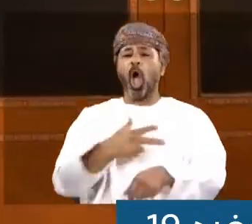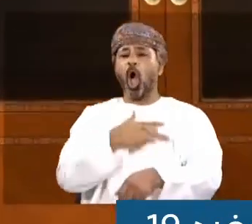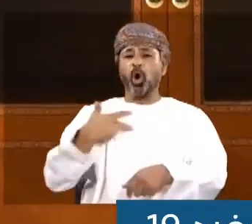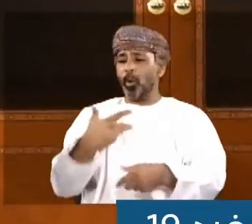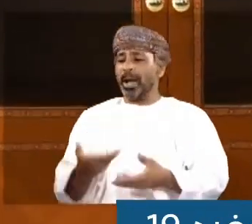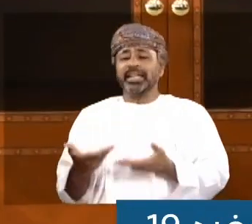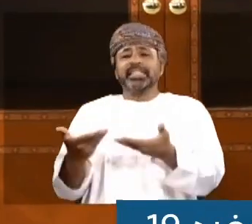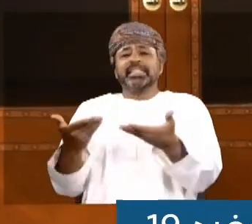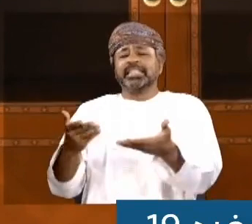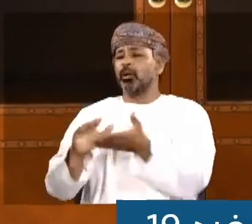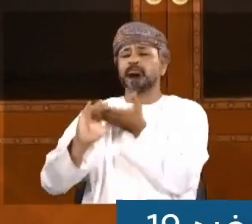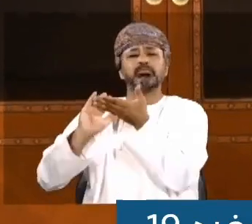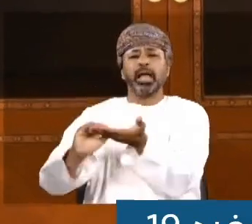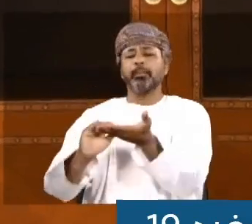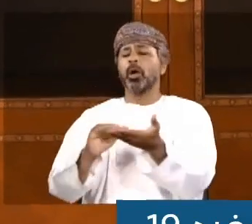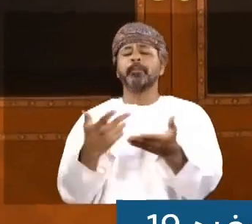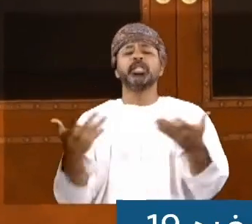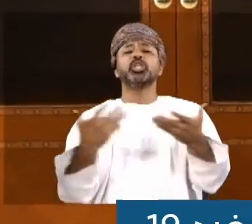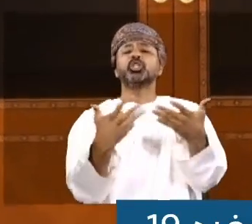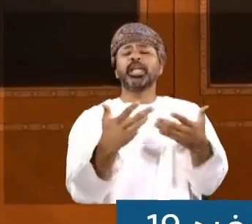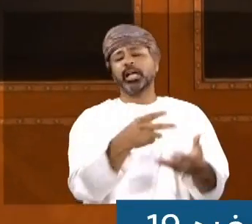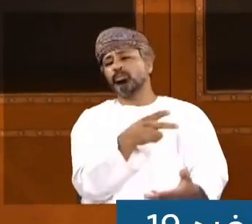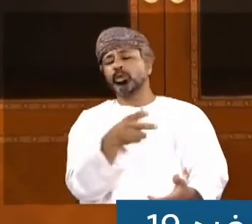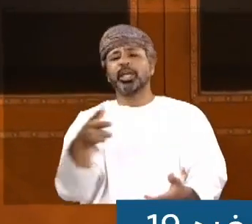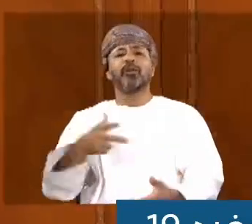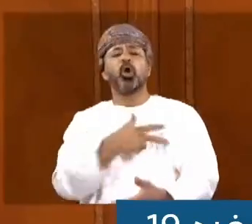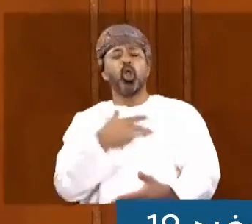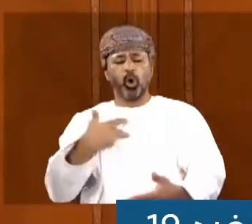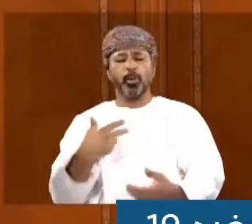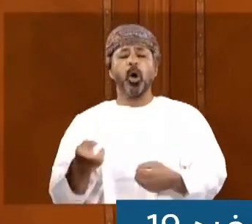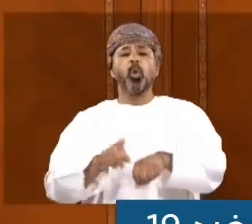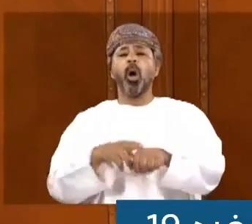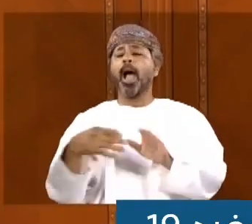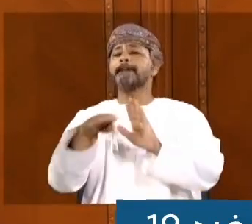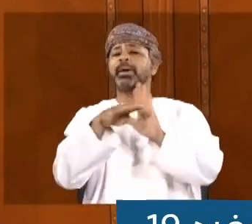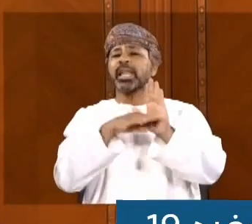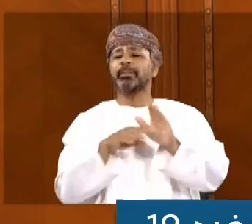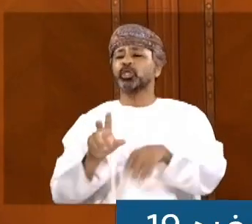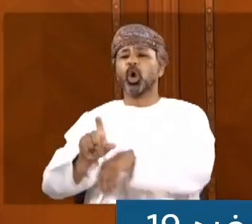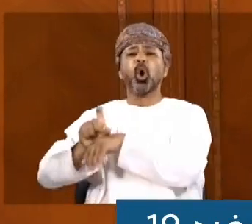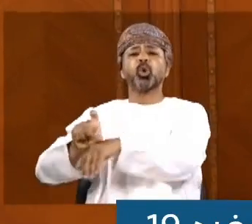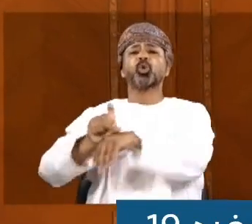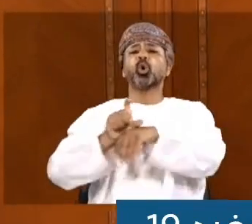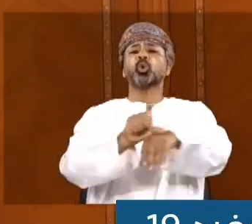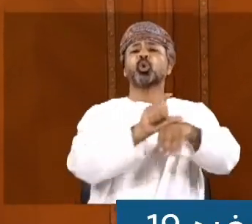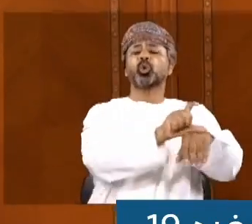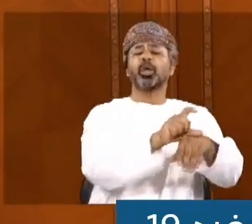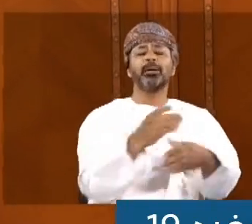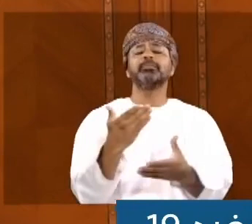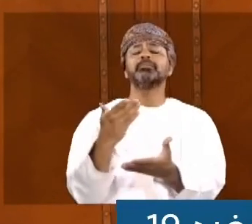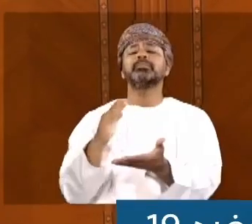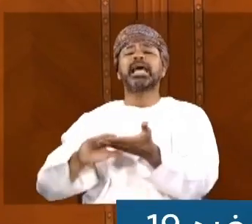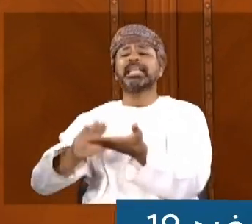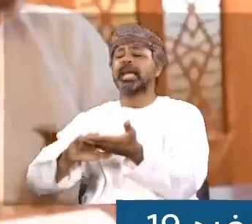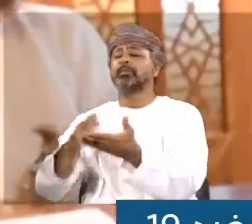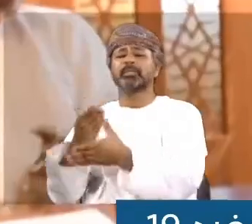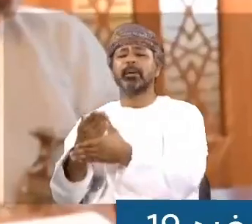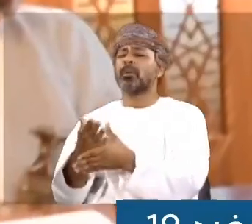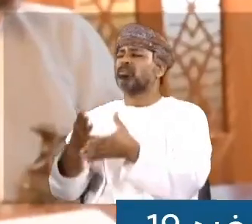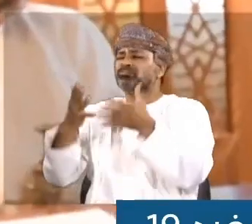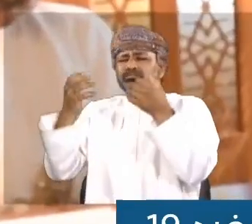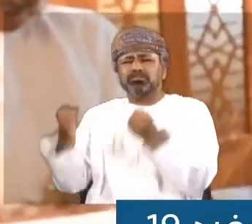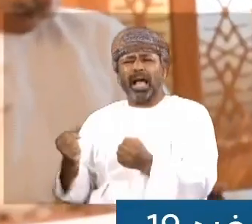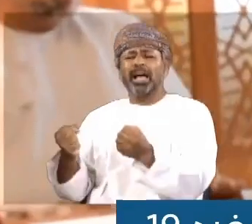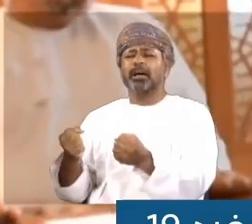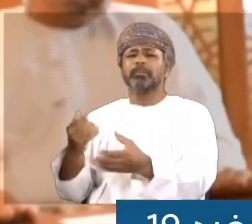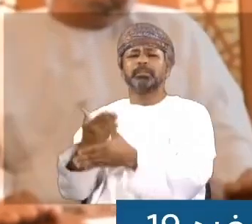الحكومة لمؤسسات وشركات القطاع الخاص، إضافة إلى برنامج القروض الطارئة لمساعدة بعض الفئات الأكثر تضررا